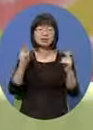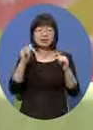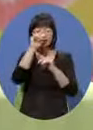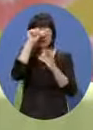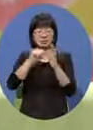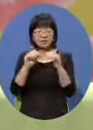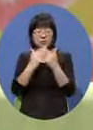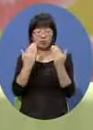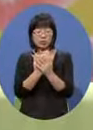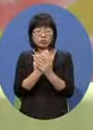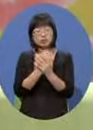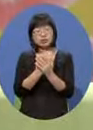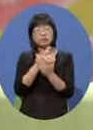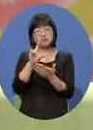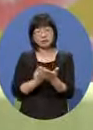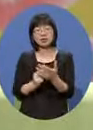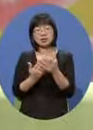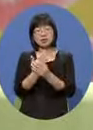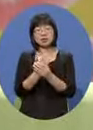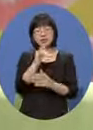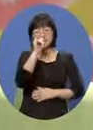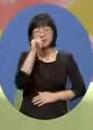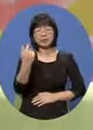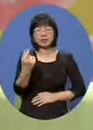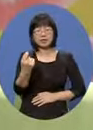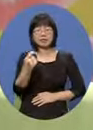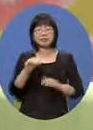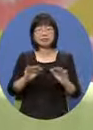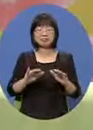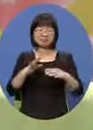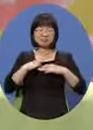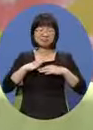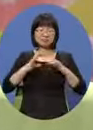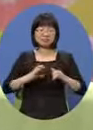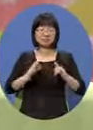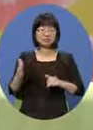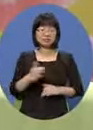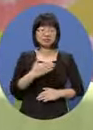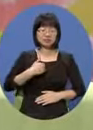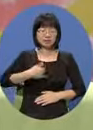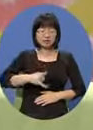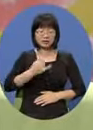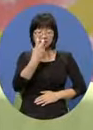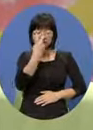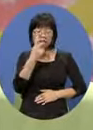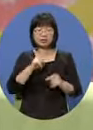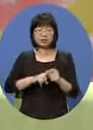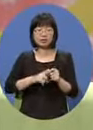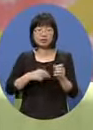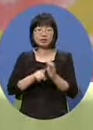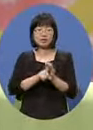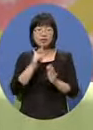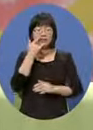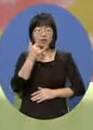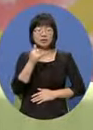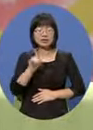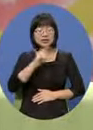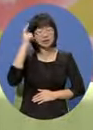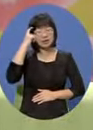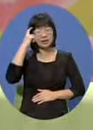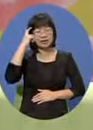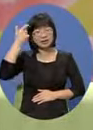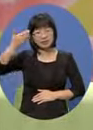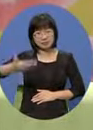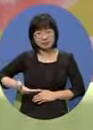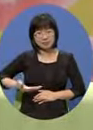전체가 다 흔들린다고 얘기를 해도 과언이 아닐 것 같은데 자 이렇게 무서운 세상으로부터 우리 아이들을 지키기 위해서 엄마들은 과연 어떤 생각들을